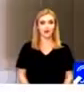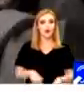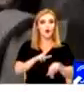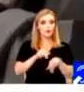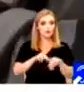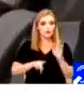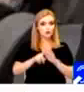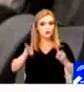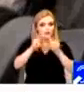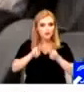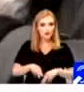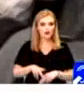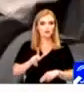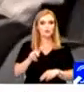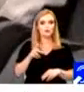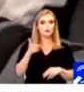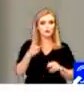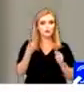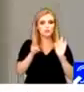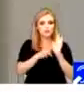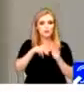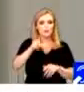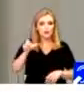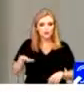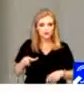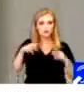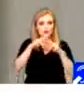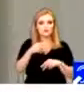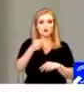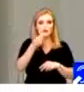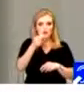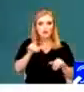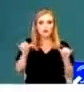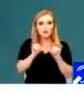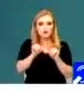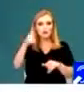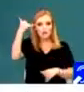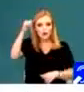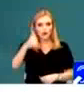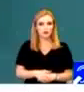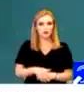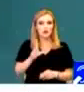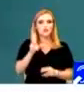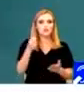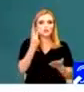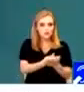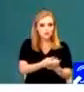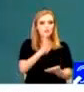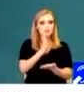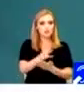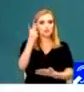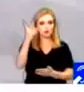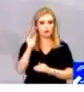Polițiștii au început o cercetare penală după ce 37 de persoane s-au intoxicat la o cantină din Bălți. Printre pacienții internați în spital sunt